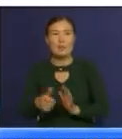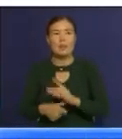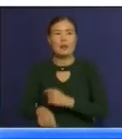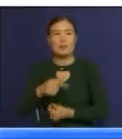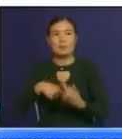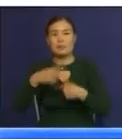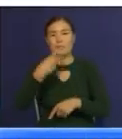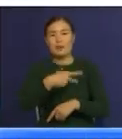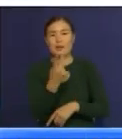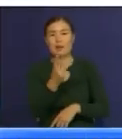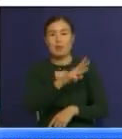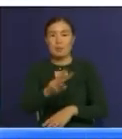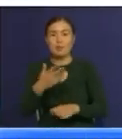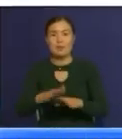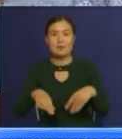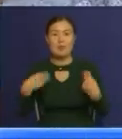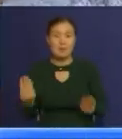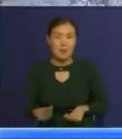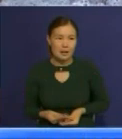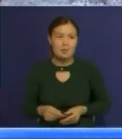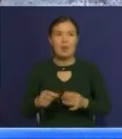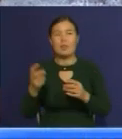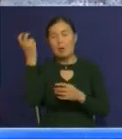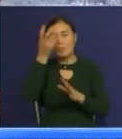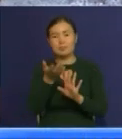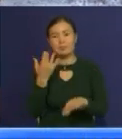кәсіпкерге 22 миллион теңге несие берілген. Мал саны